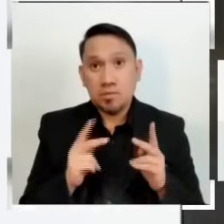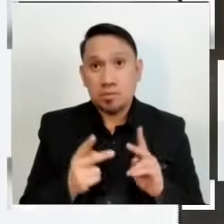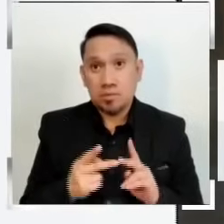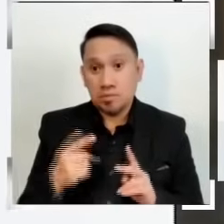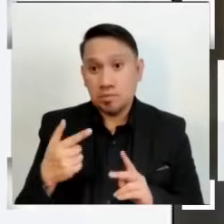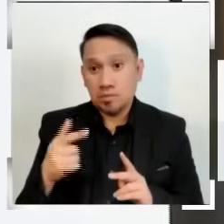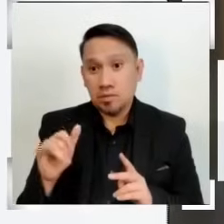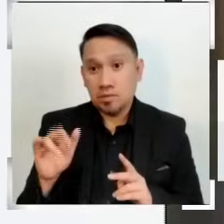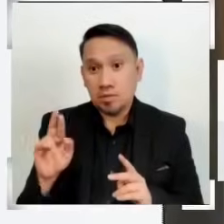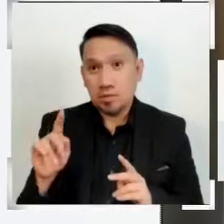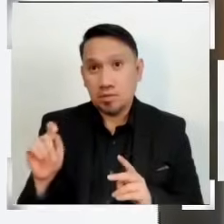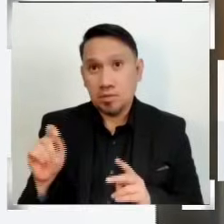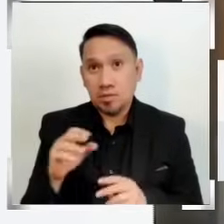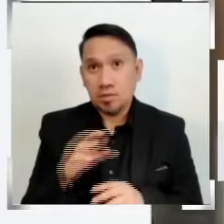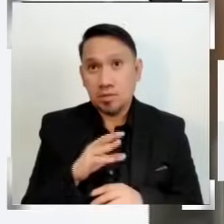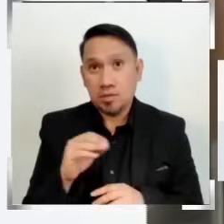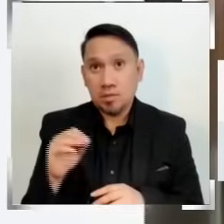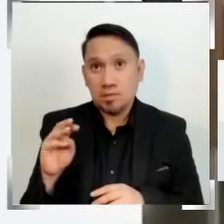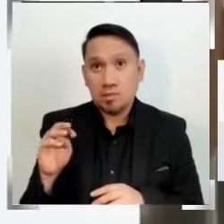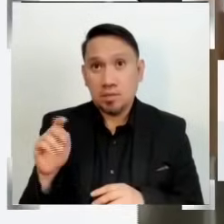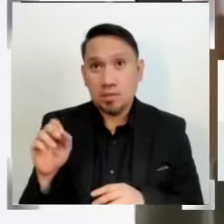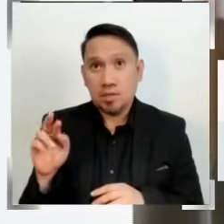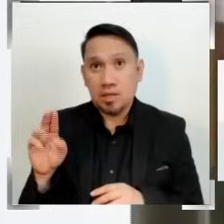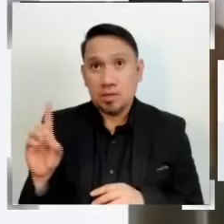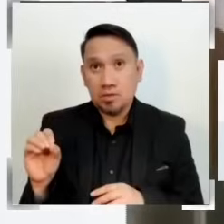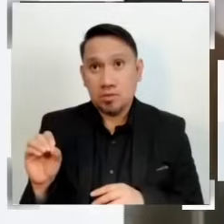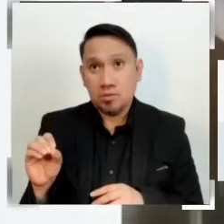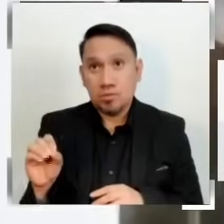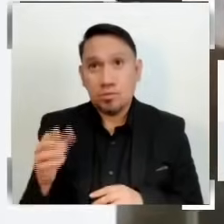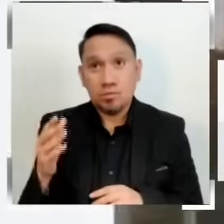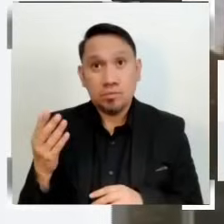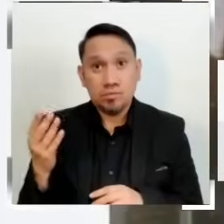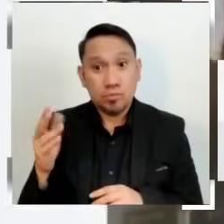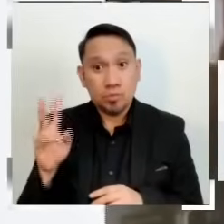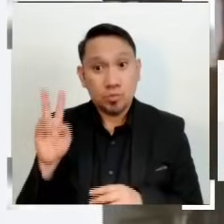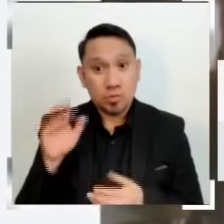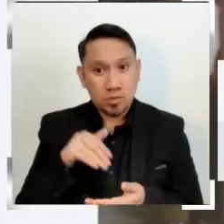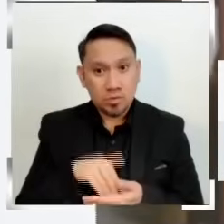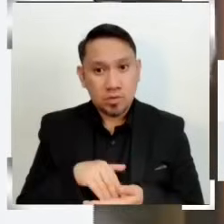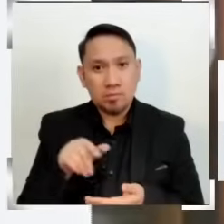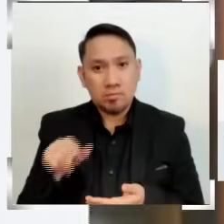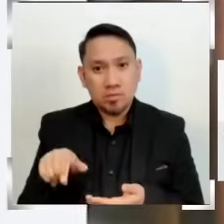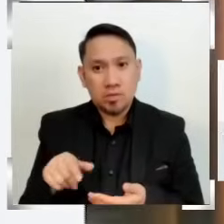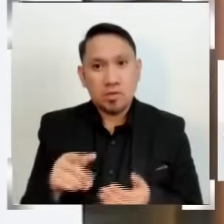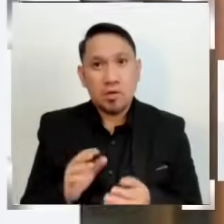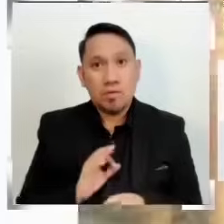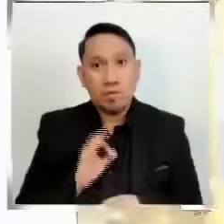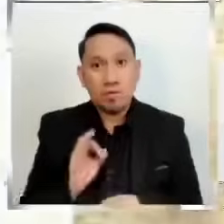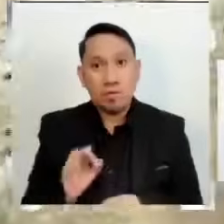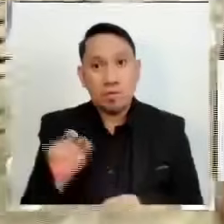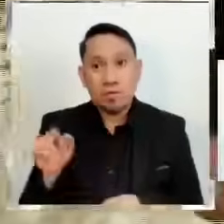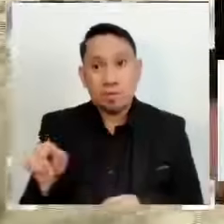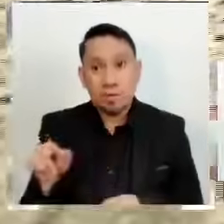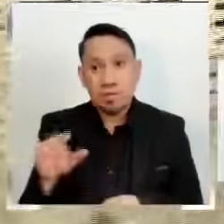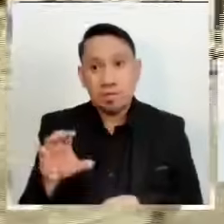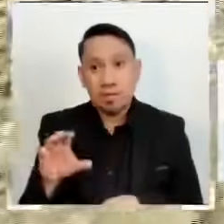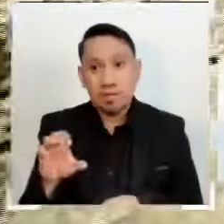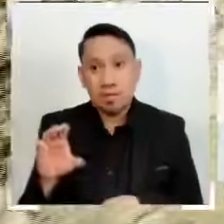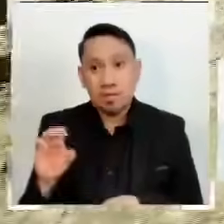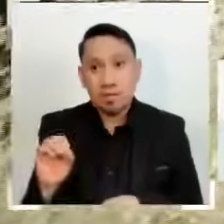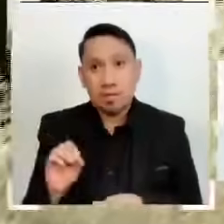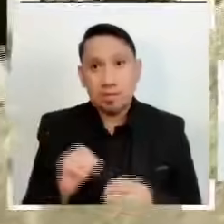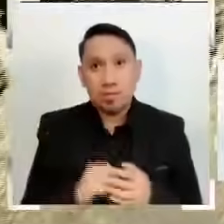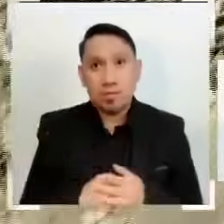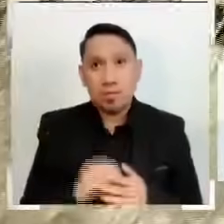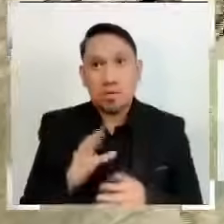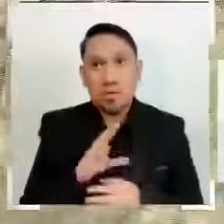Sr. at Menardo Jimenez. Taong 2000 nang pormal na maging CEO ng GMA si Gozon. At sa ilalim